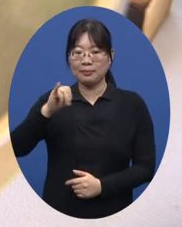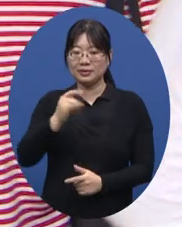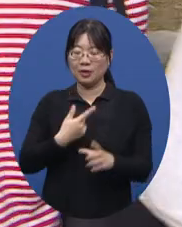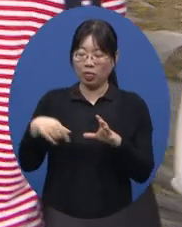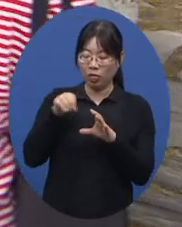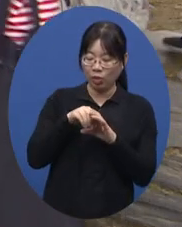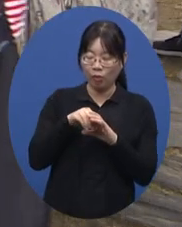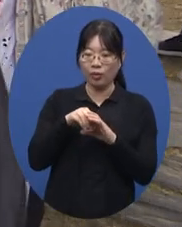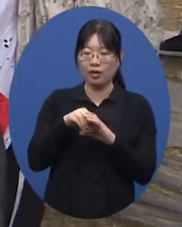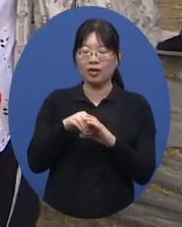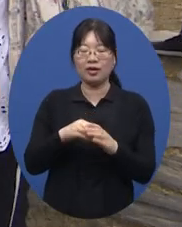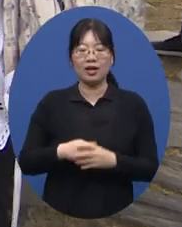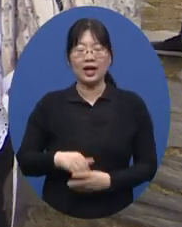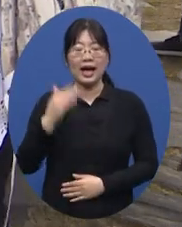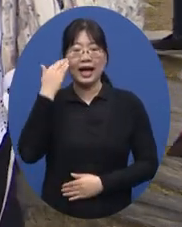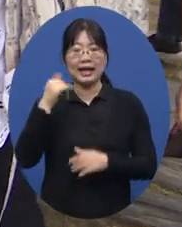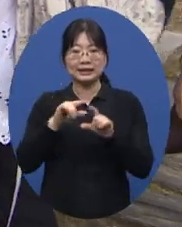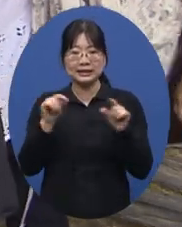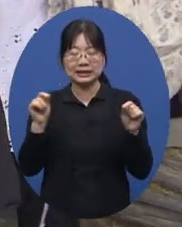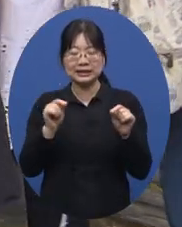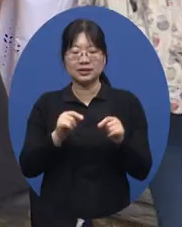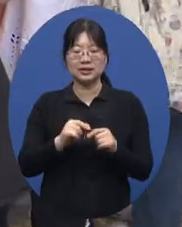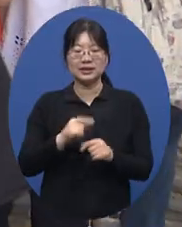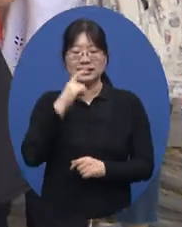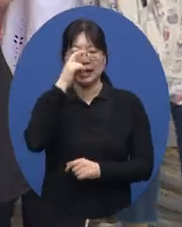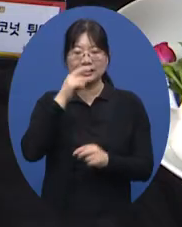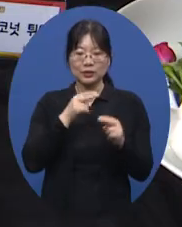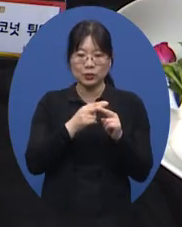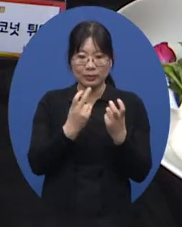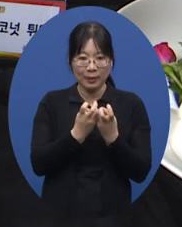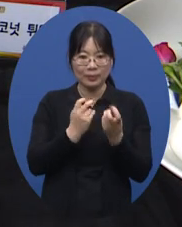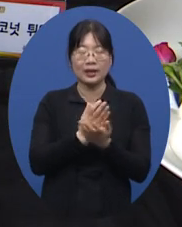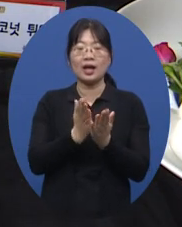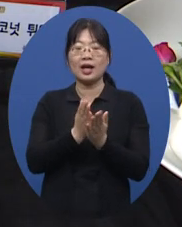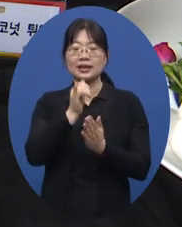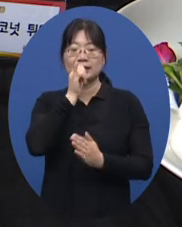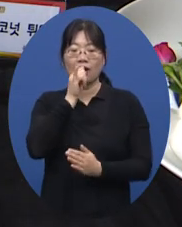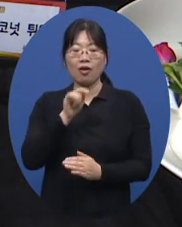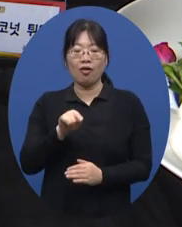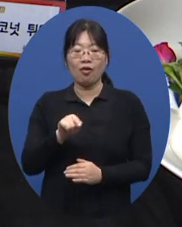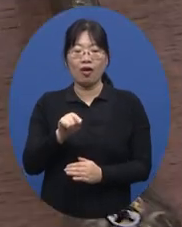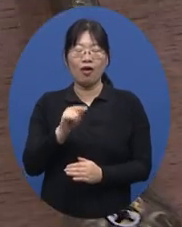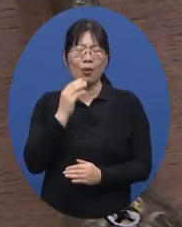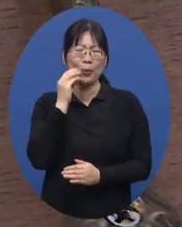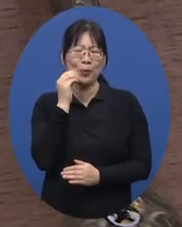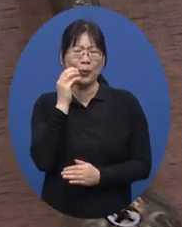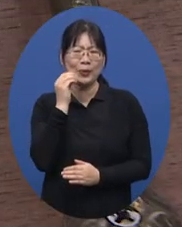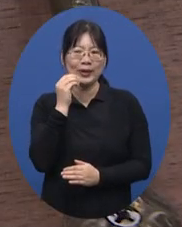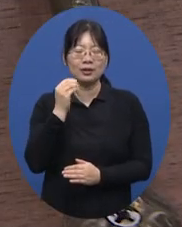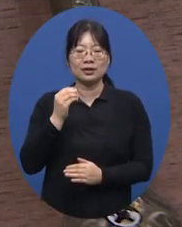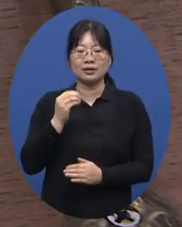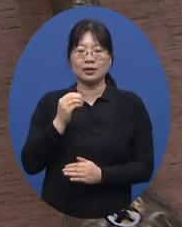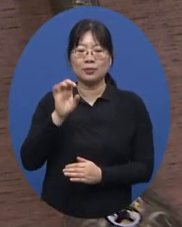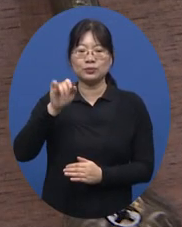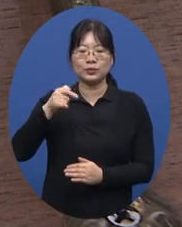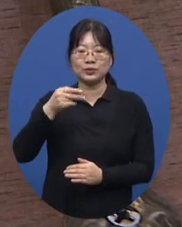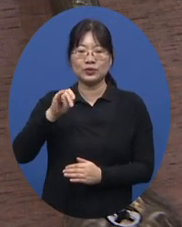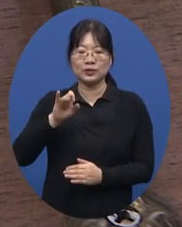들어갔습니다. 한식뿐 아니라 양식 요리법도 다양합니다. 고소회를 다져 넣어 오독오독 씹히는 식감이 일품인